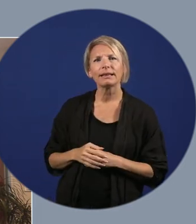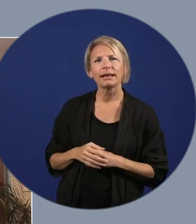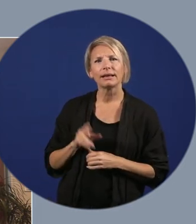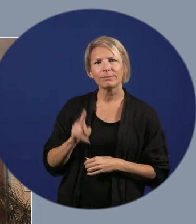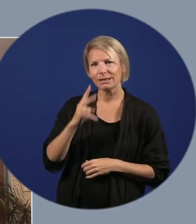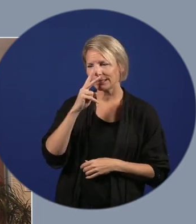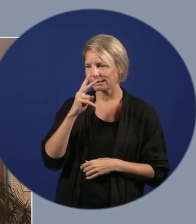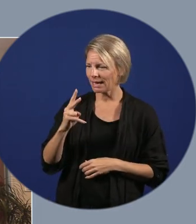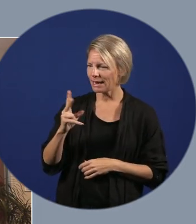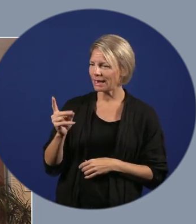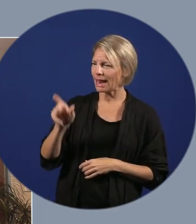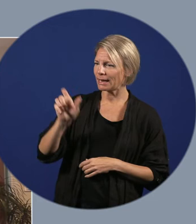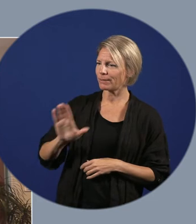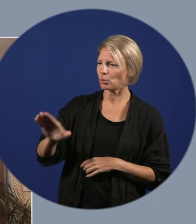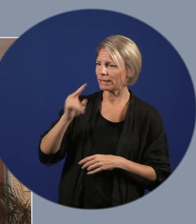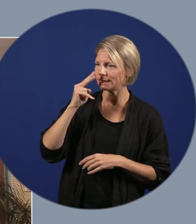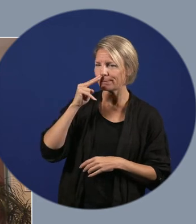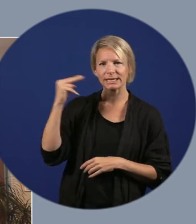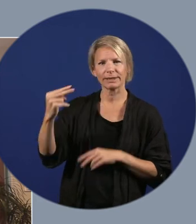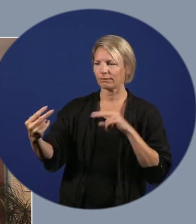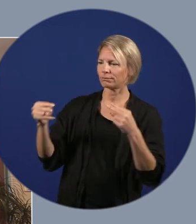andra sidans perspektiv. Mm. Man får en bredare